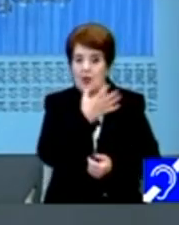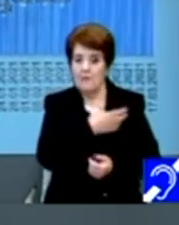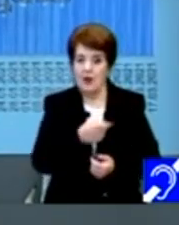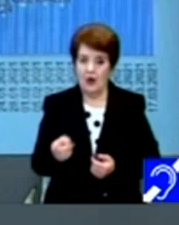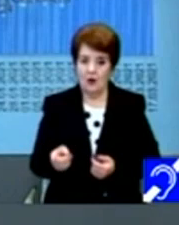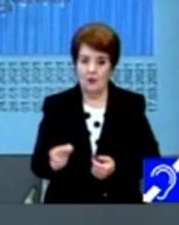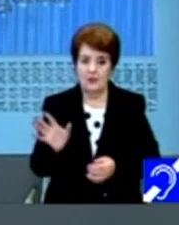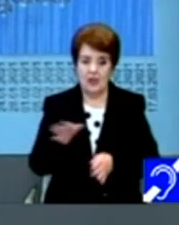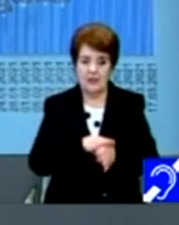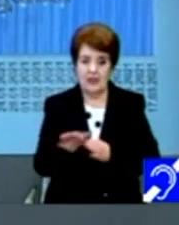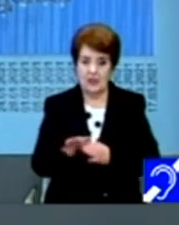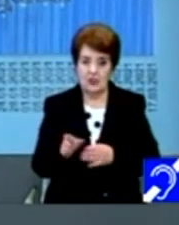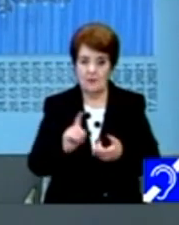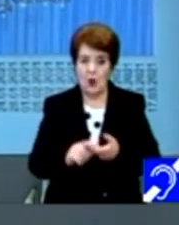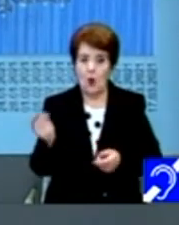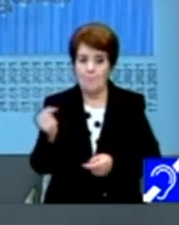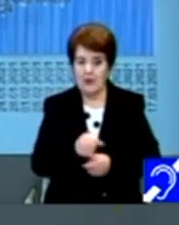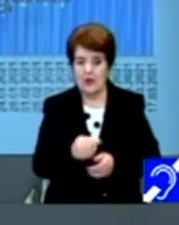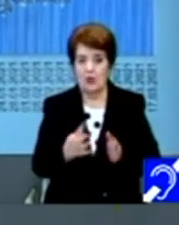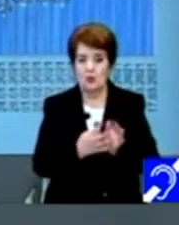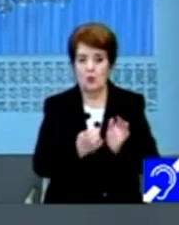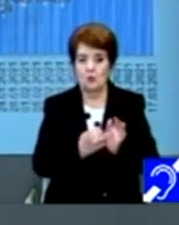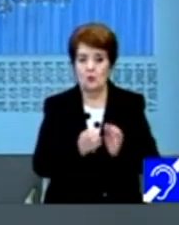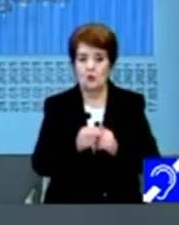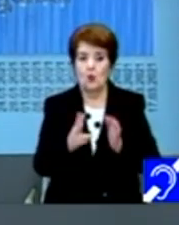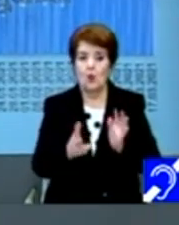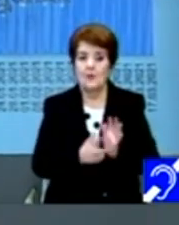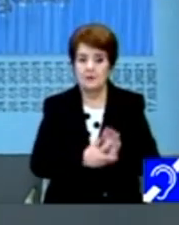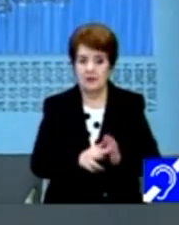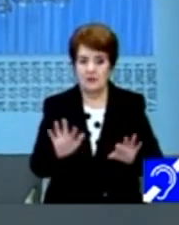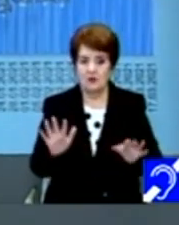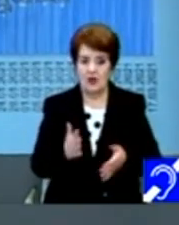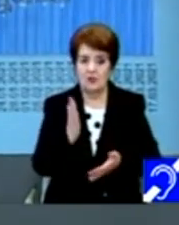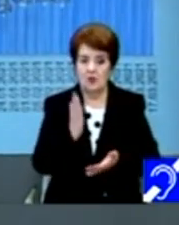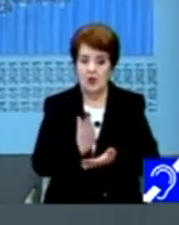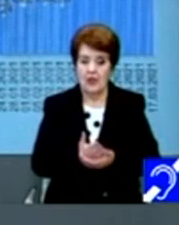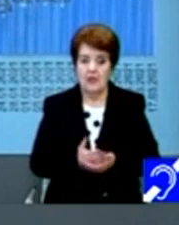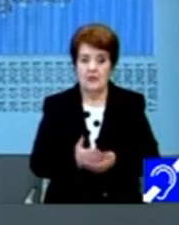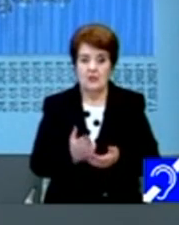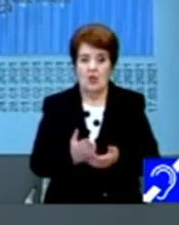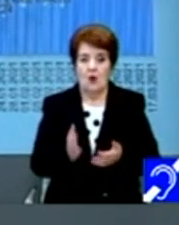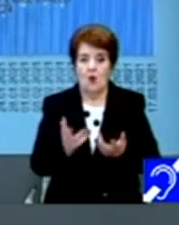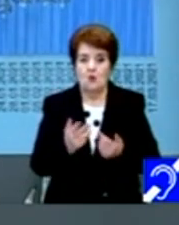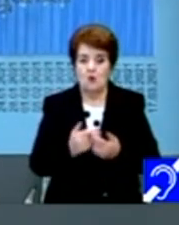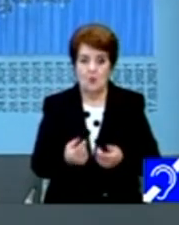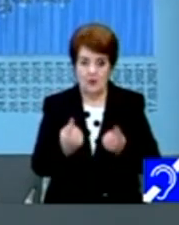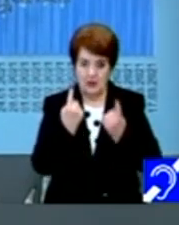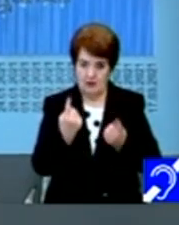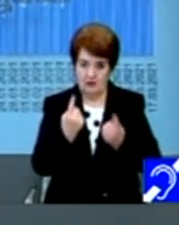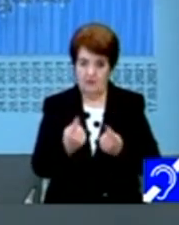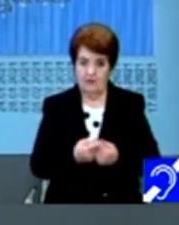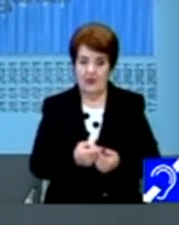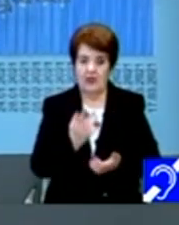parcursul întregii pandemii, 1918 cazuri. Este un număr enorm de mare, ceea ce încă o dată